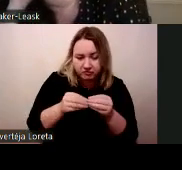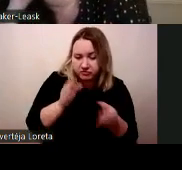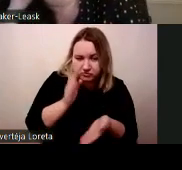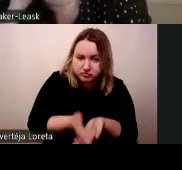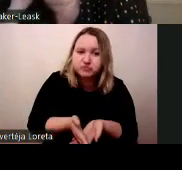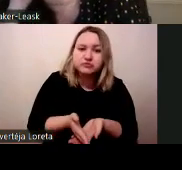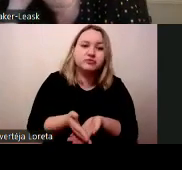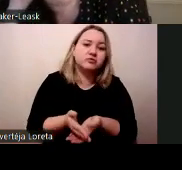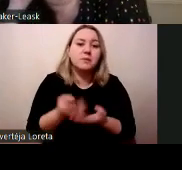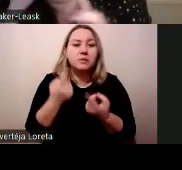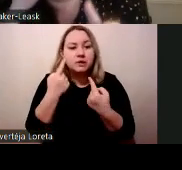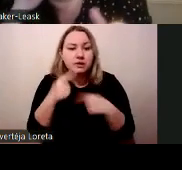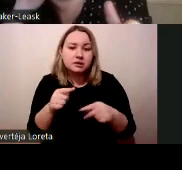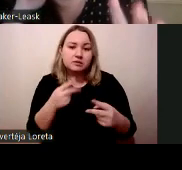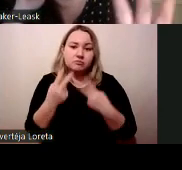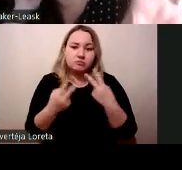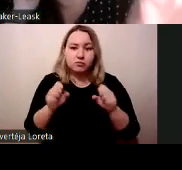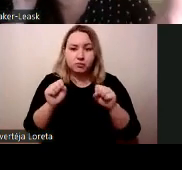bet kitas vaizdas.